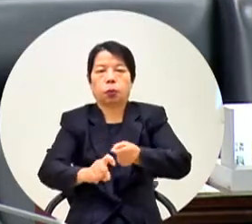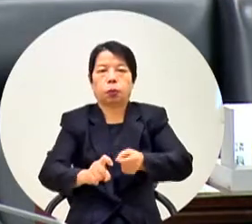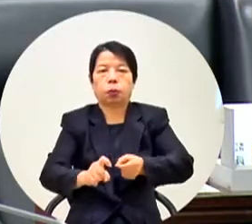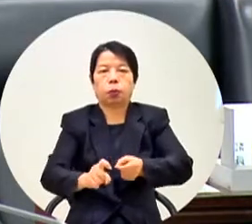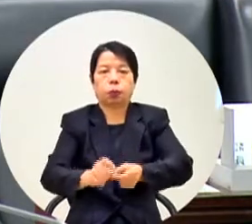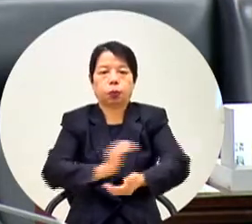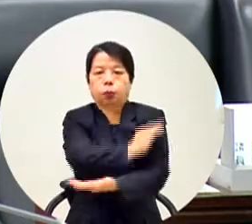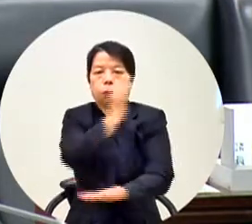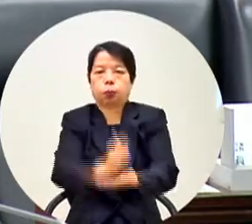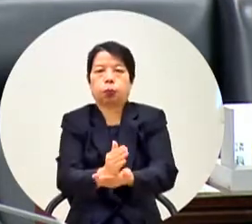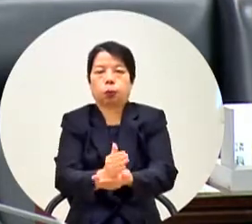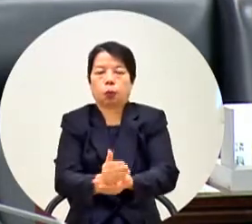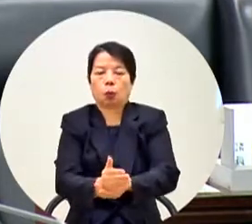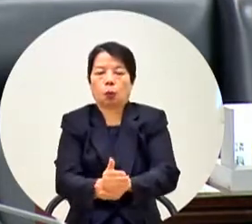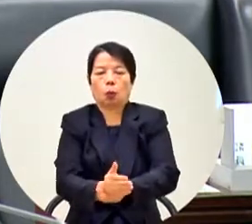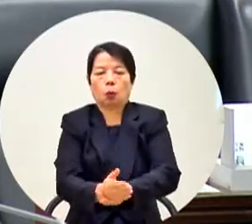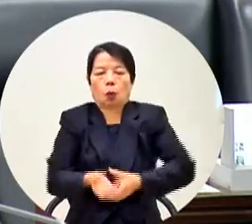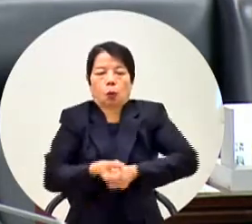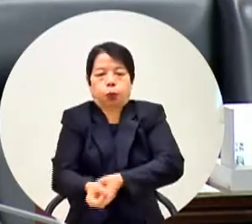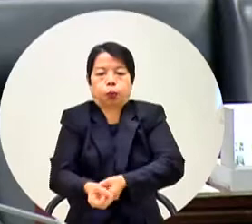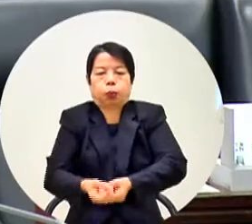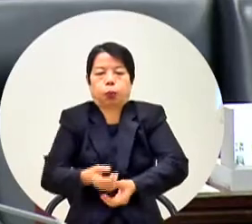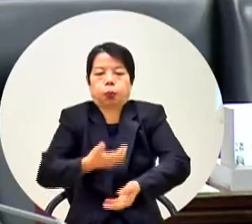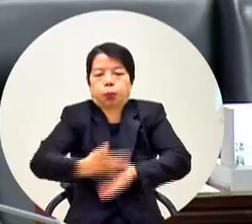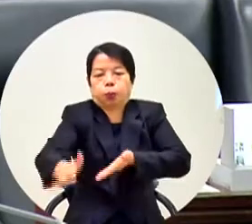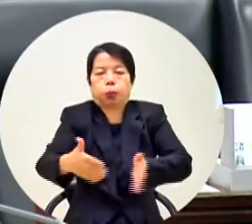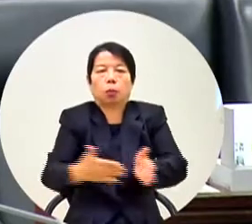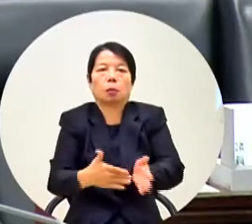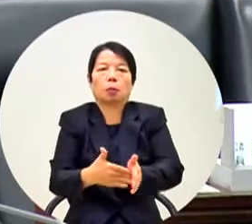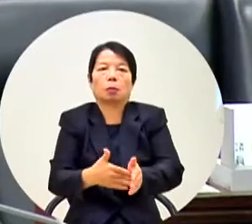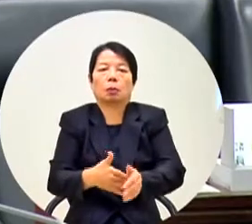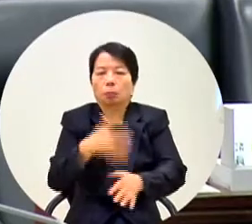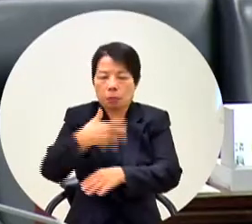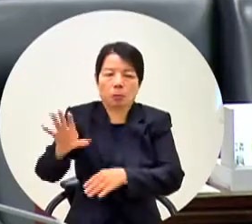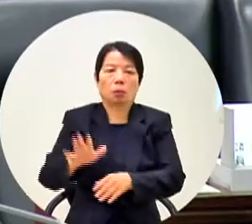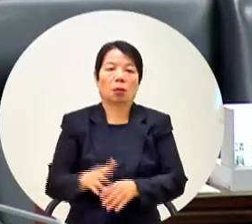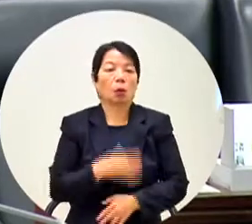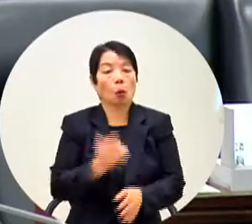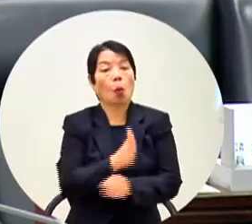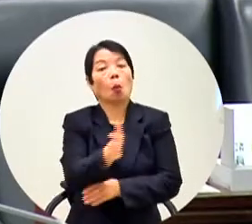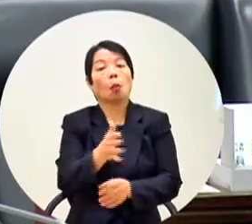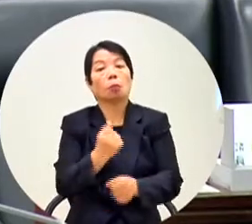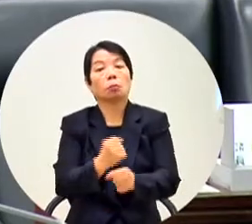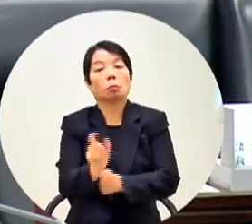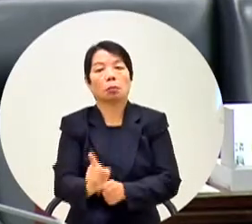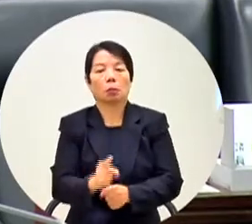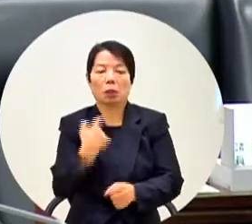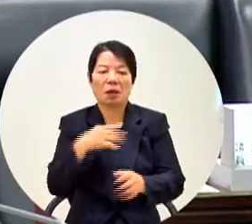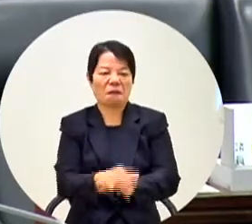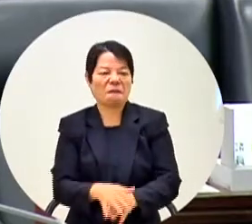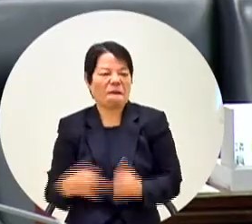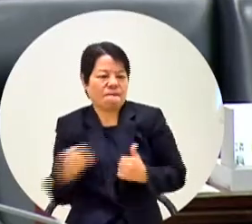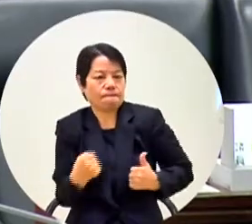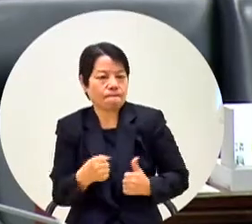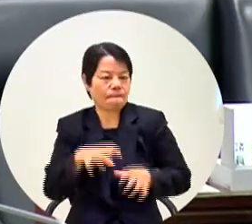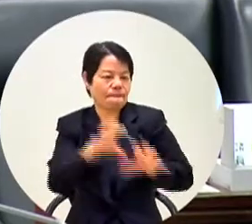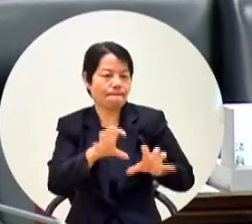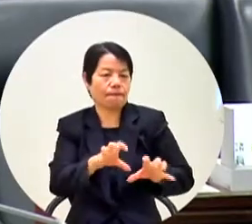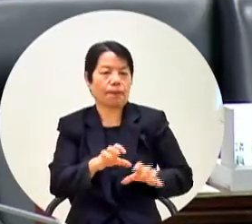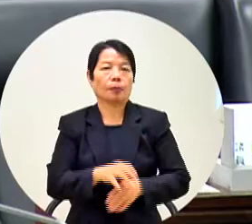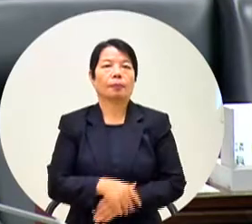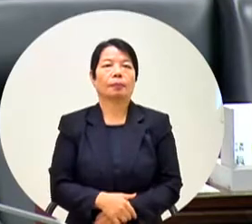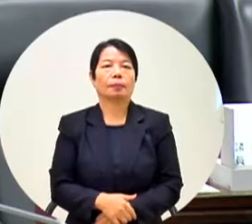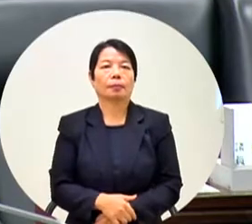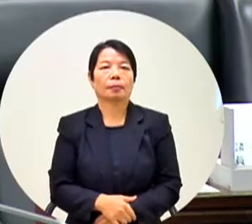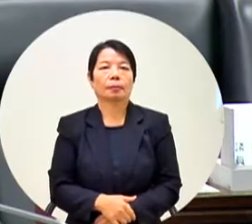有空档车驶来走？伊甲问讲，你咧创啥？险无拍？哦，所以我要